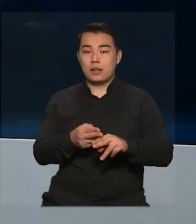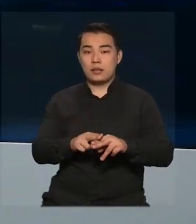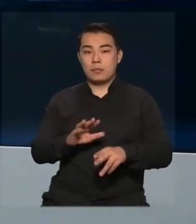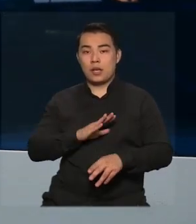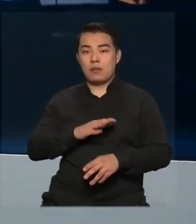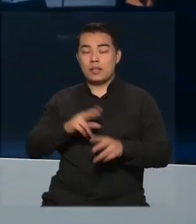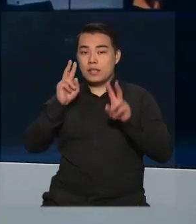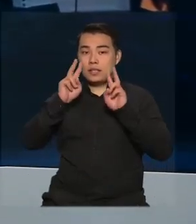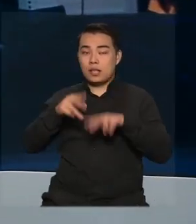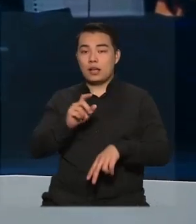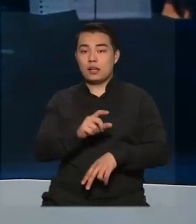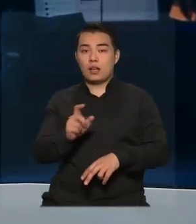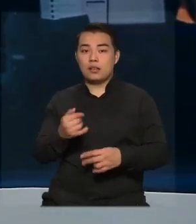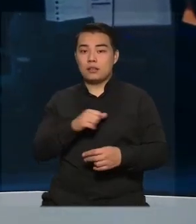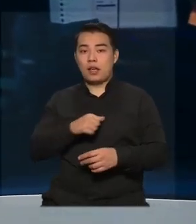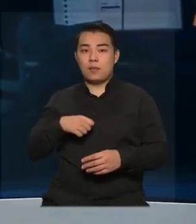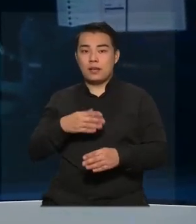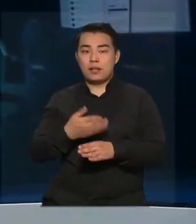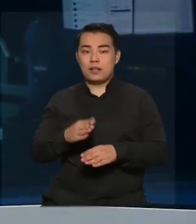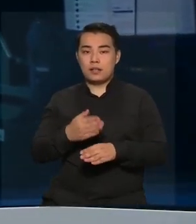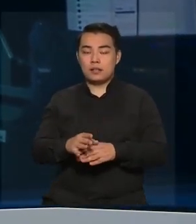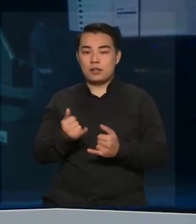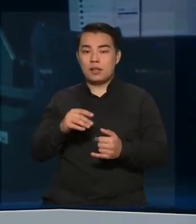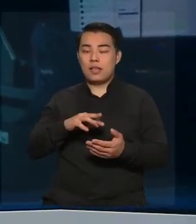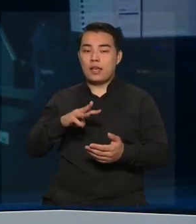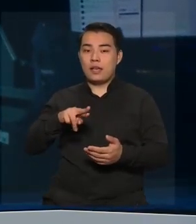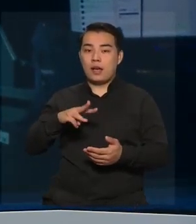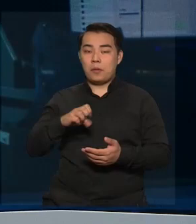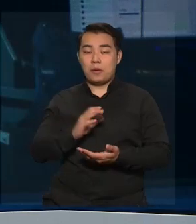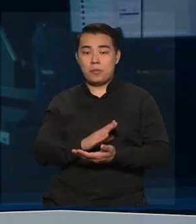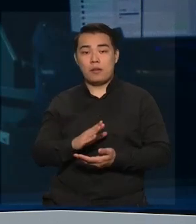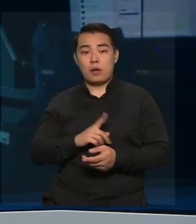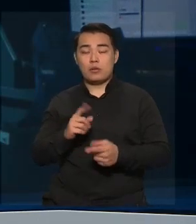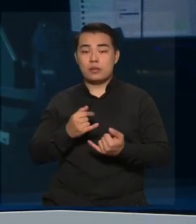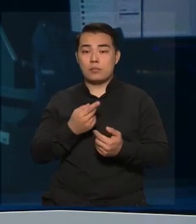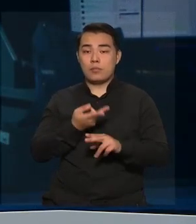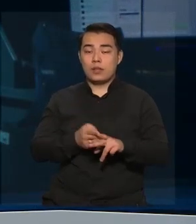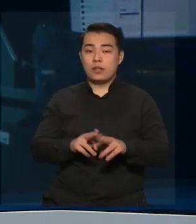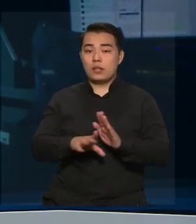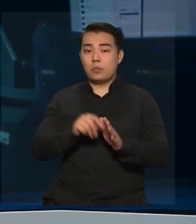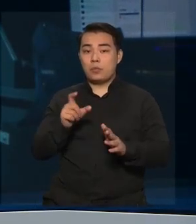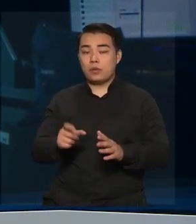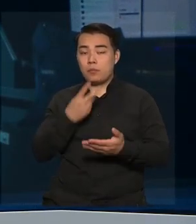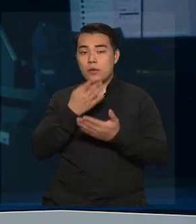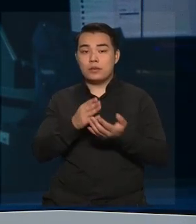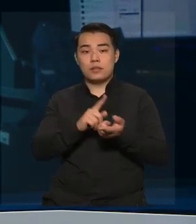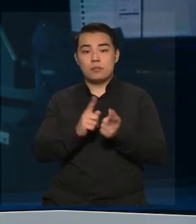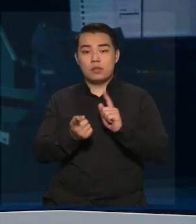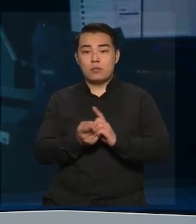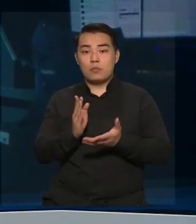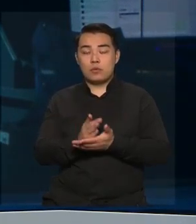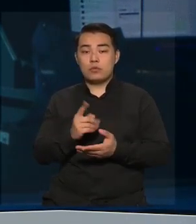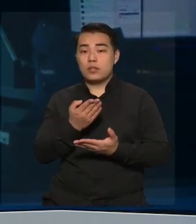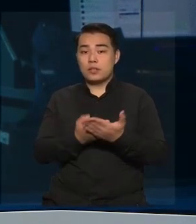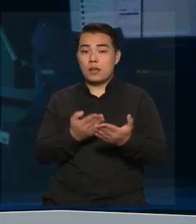по незнанию граждане загоняют себя в кредитную кабалу. В свою очередь, депутаты намерены эту ситуацию изменить. Что